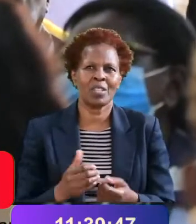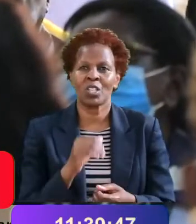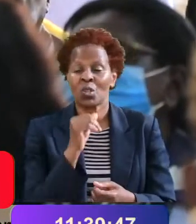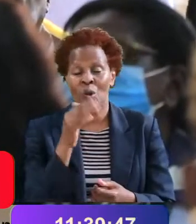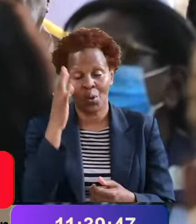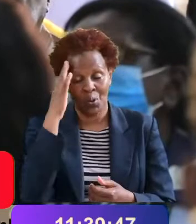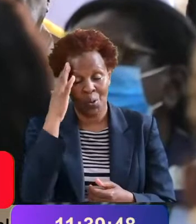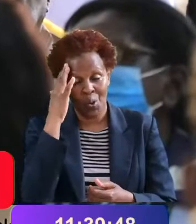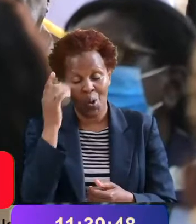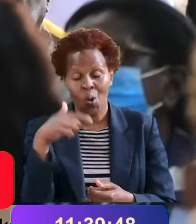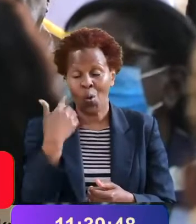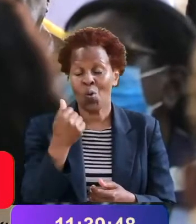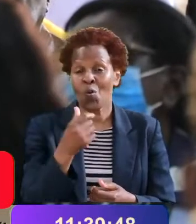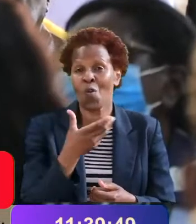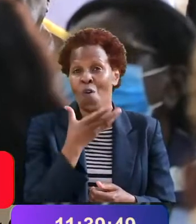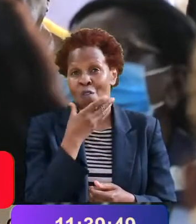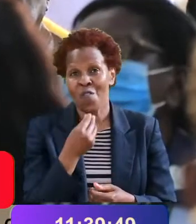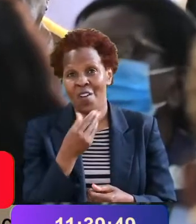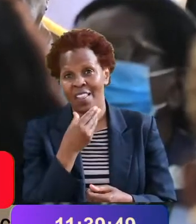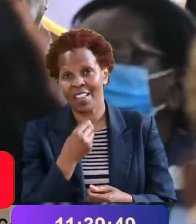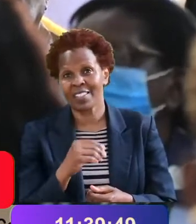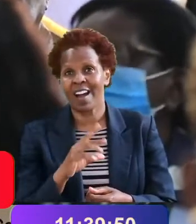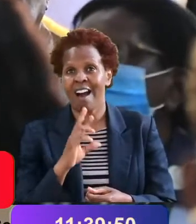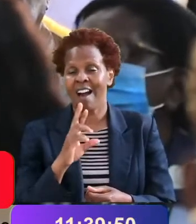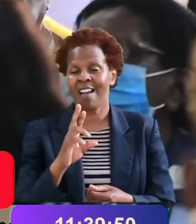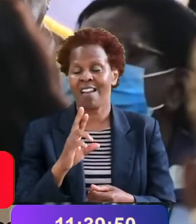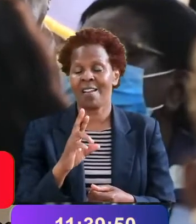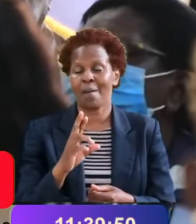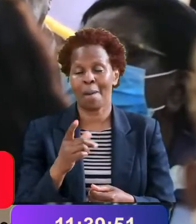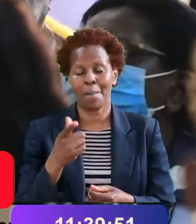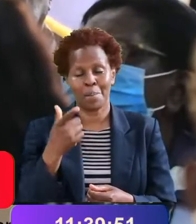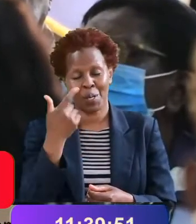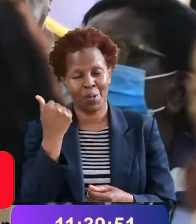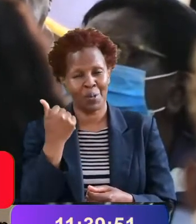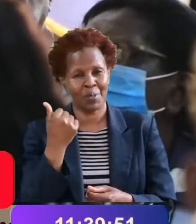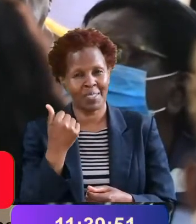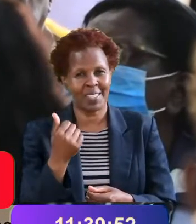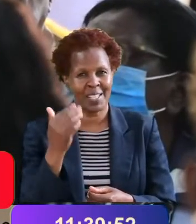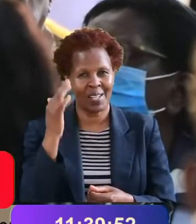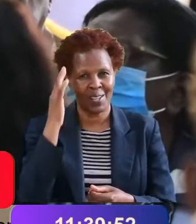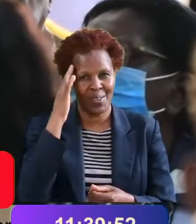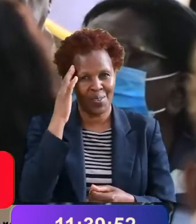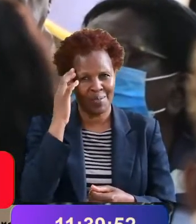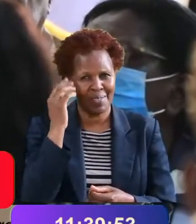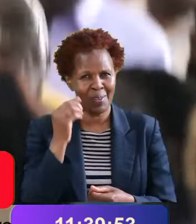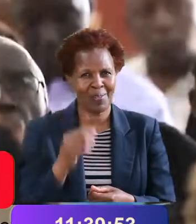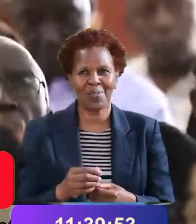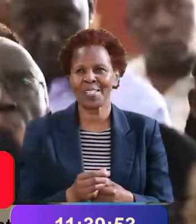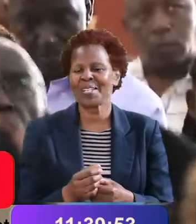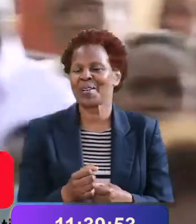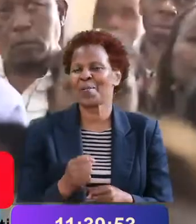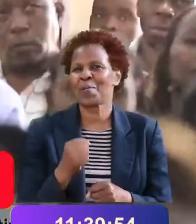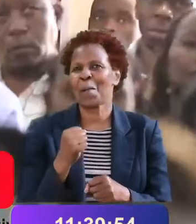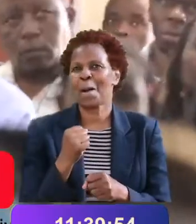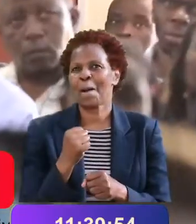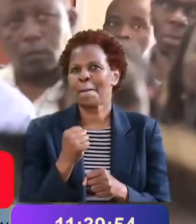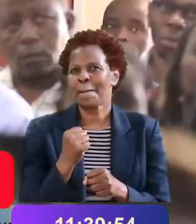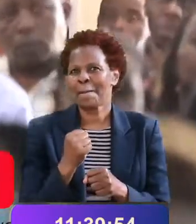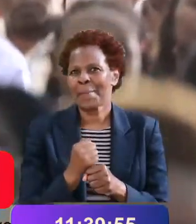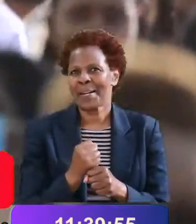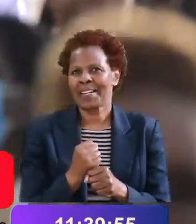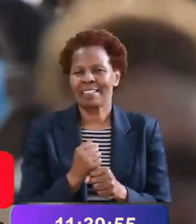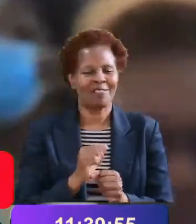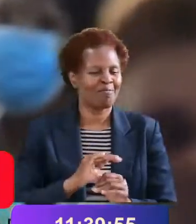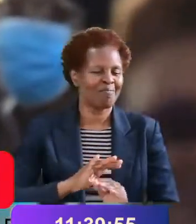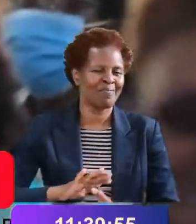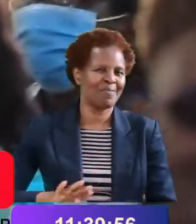zao wale waliwazaa. Kwa sababu wengine wanajua tu kupanda mbegu na yeye